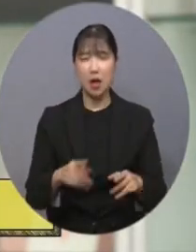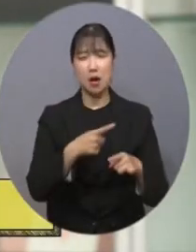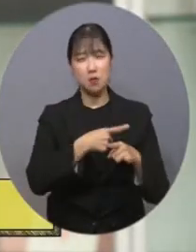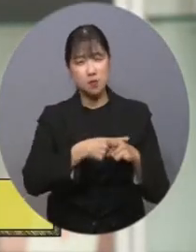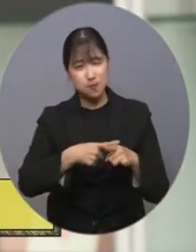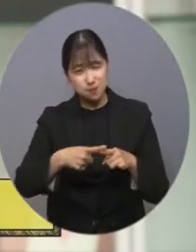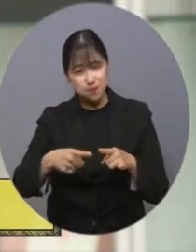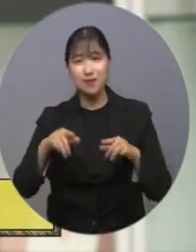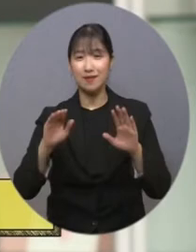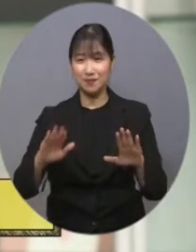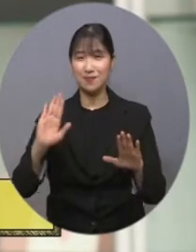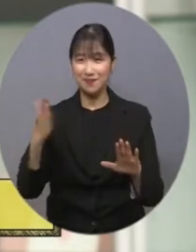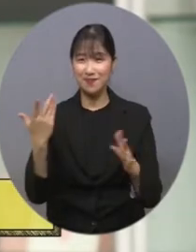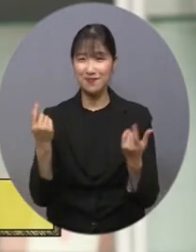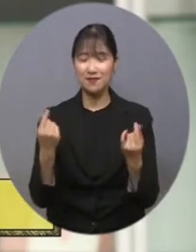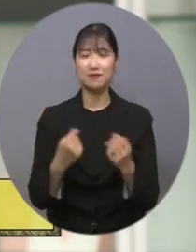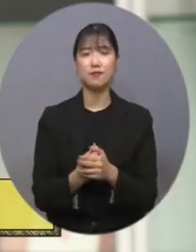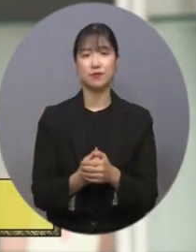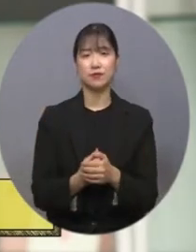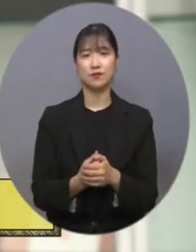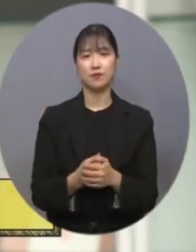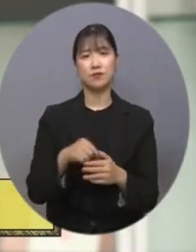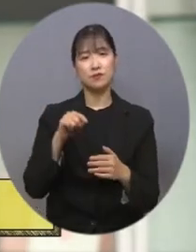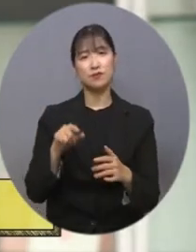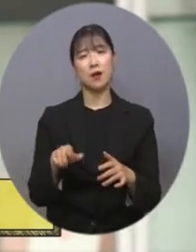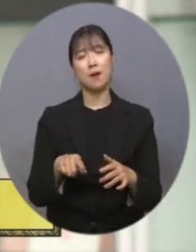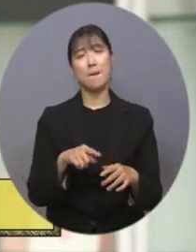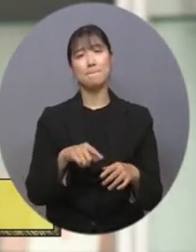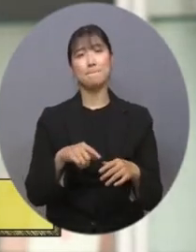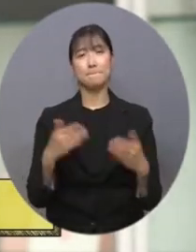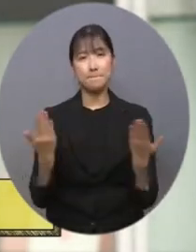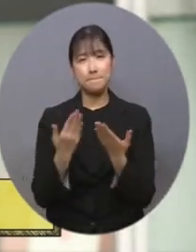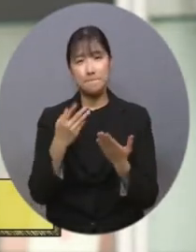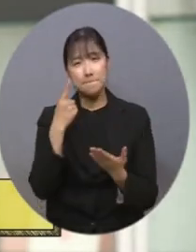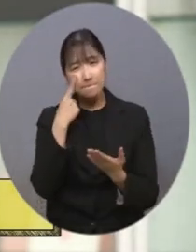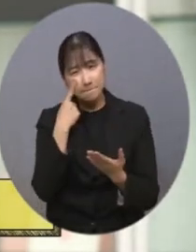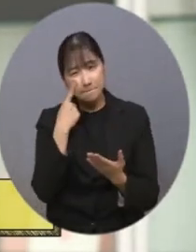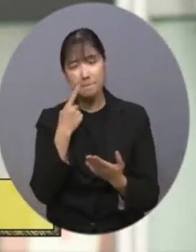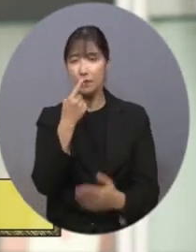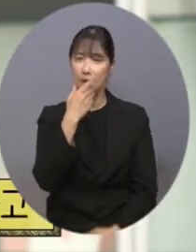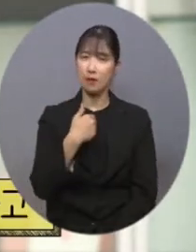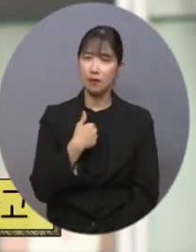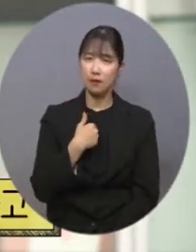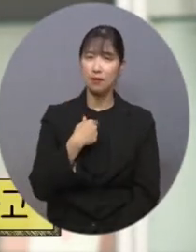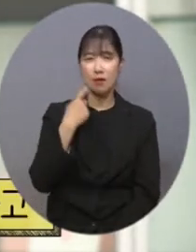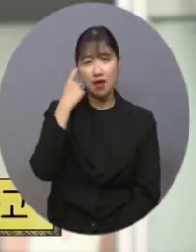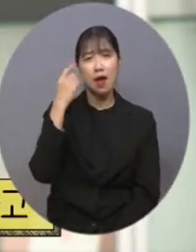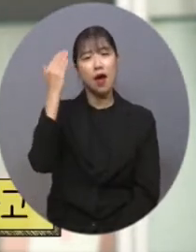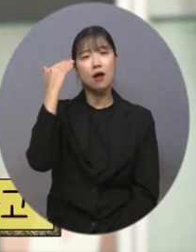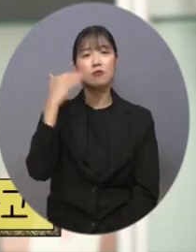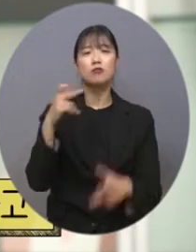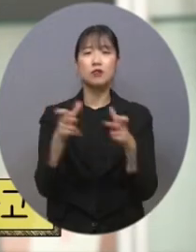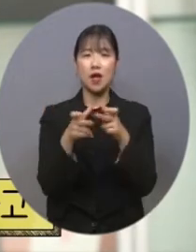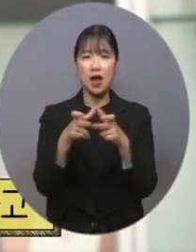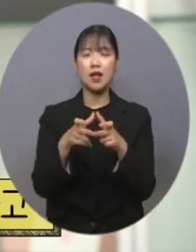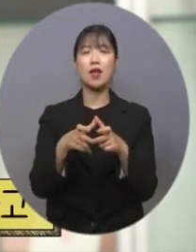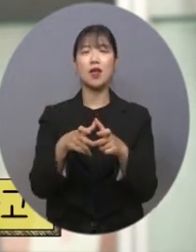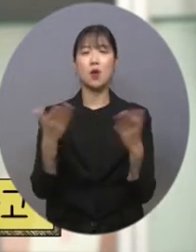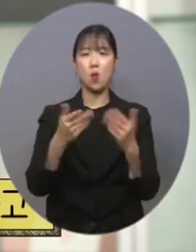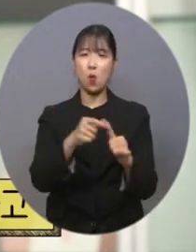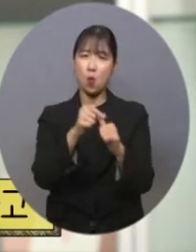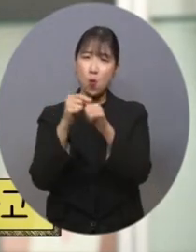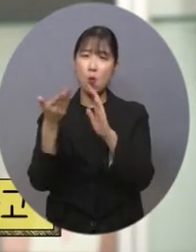만들어진 거군요. 네. 그러면 이렇게 생활을 하시면서 제가 알기로는 한국장애인 고용공단에서